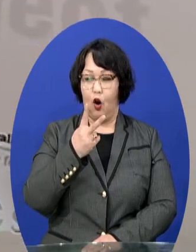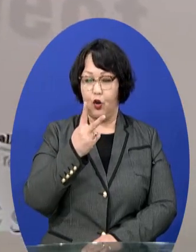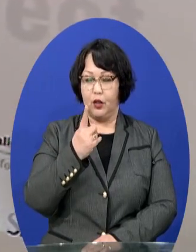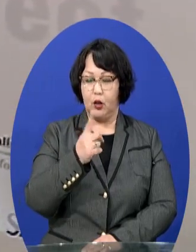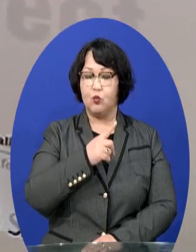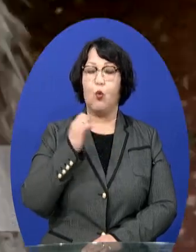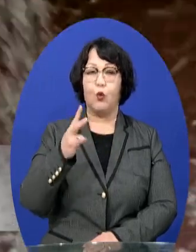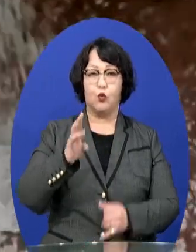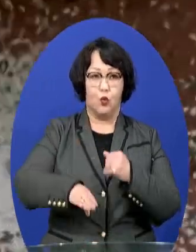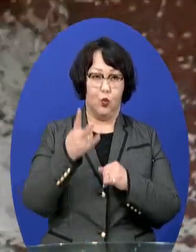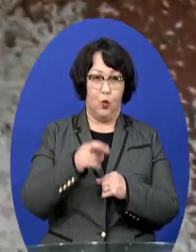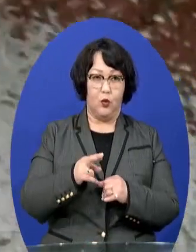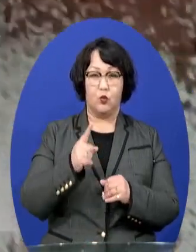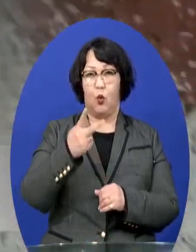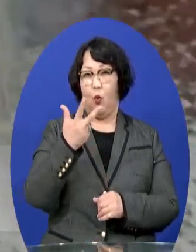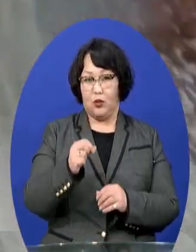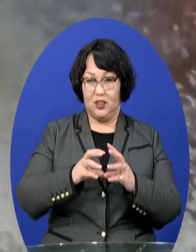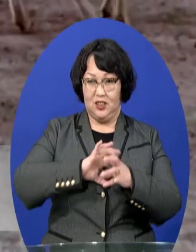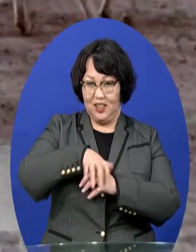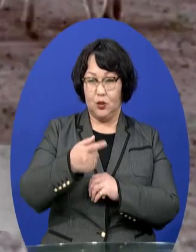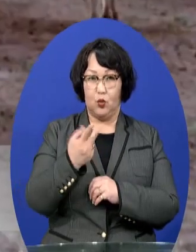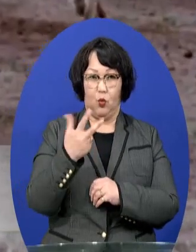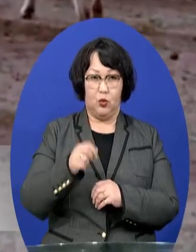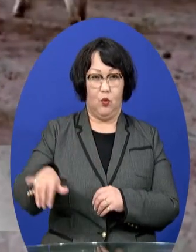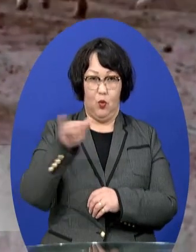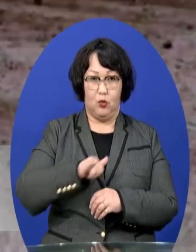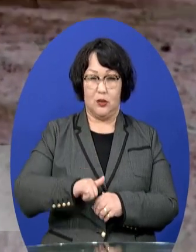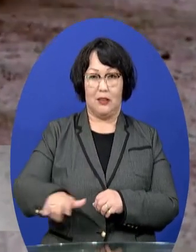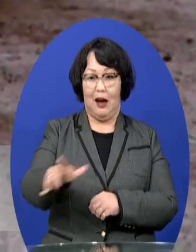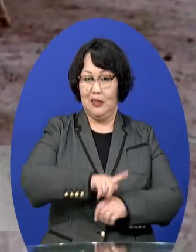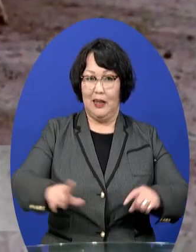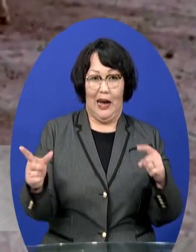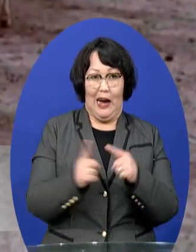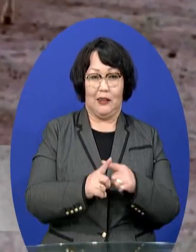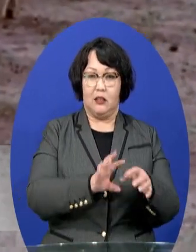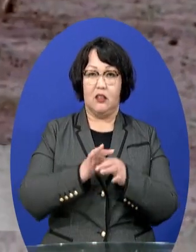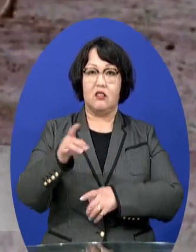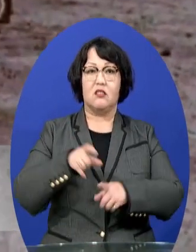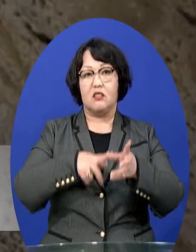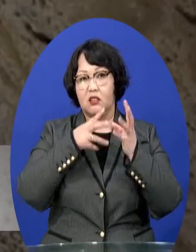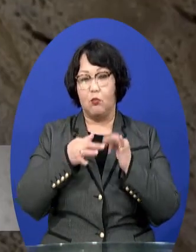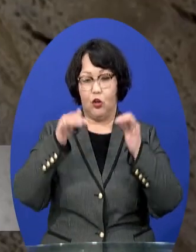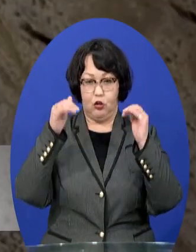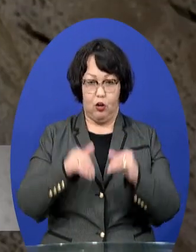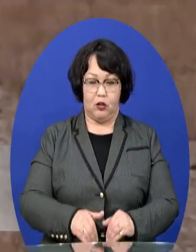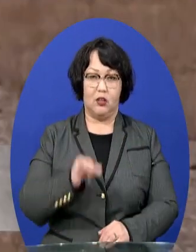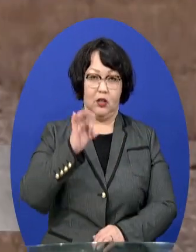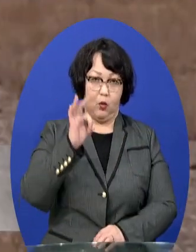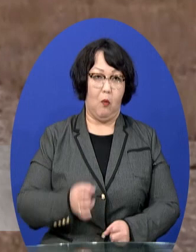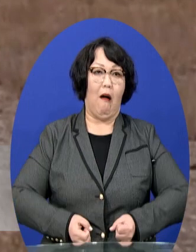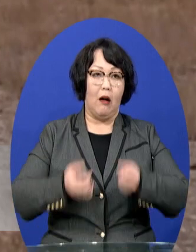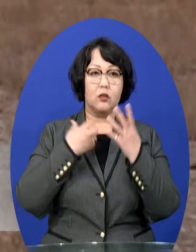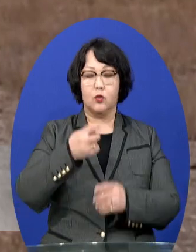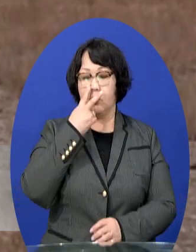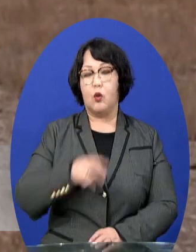оронд хуурайшилт цөлжилтөөс хамаарах хямрал асар ихээр нөлөөлнө гэж үзэж байгаа юм байна. Мөн үүнээс